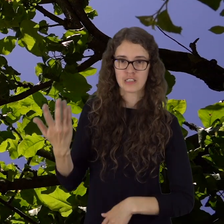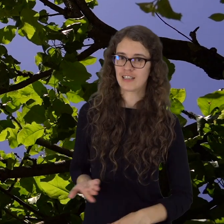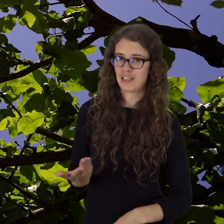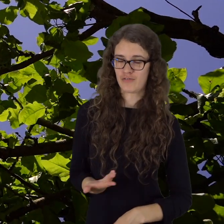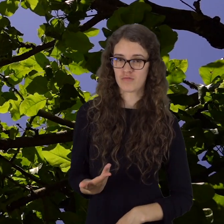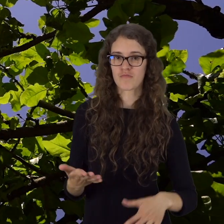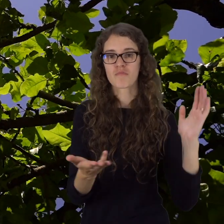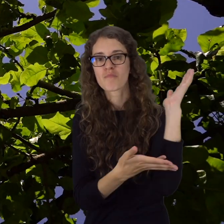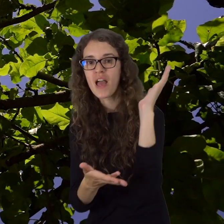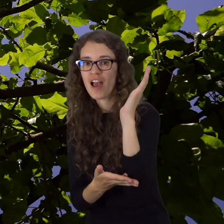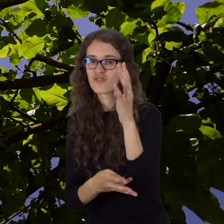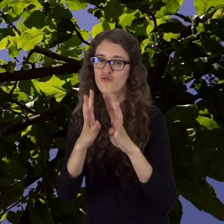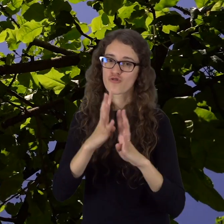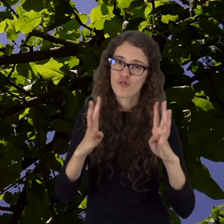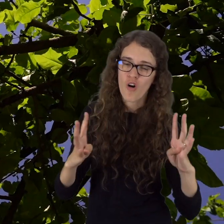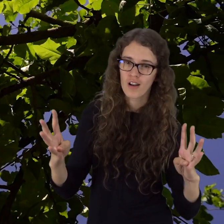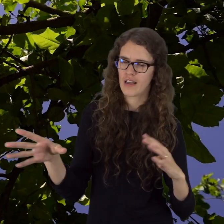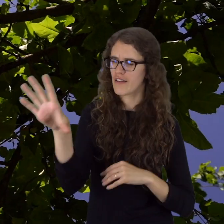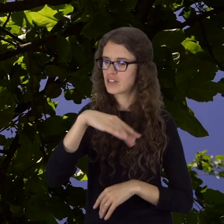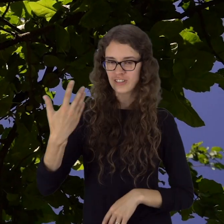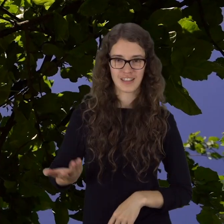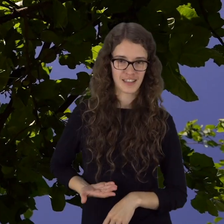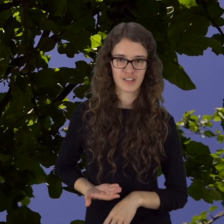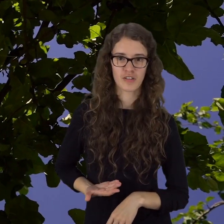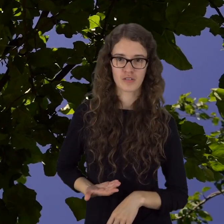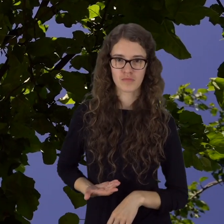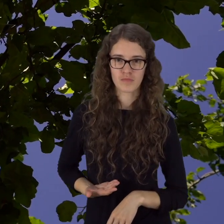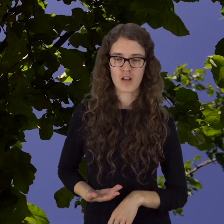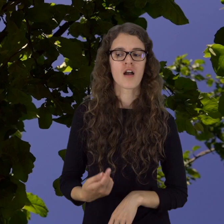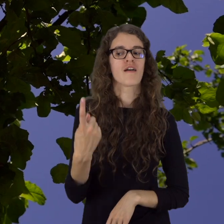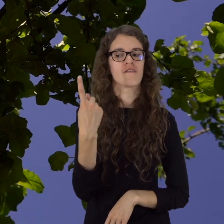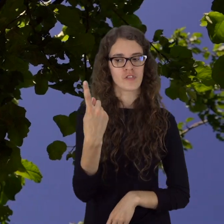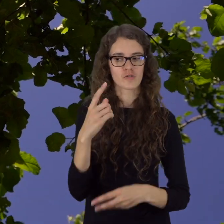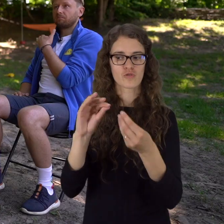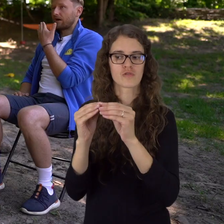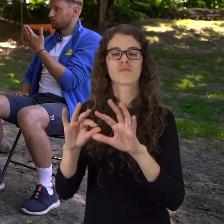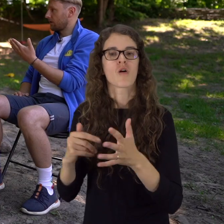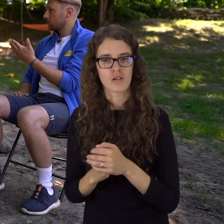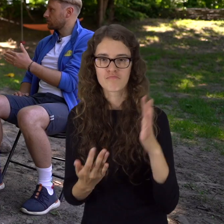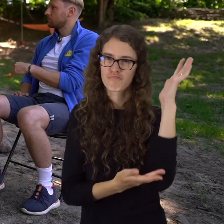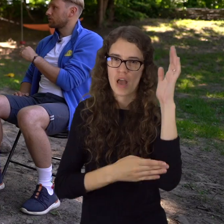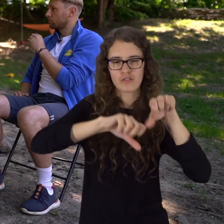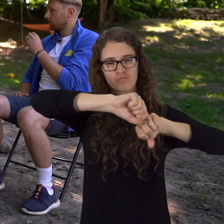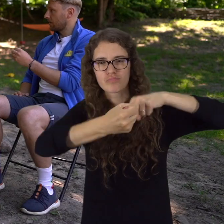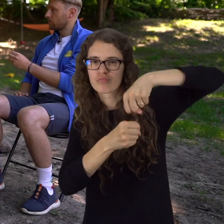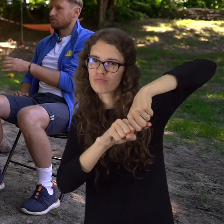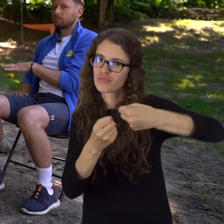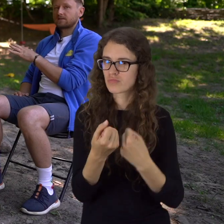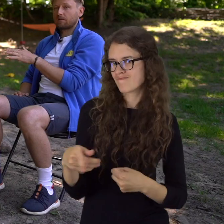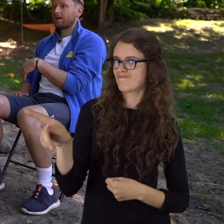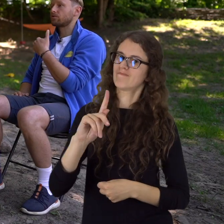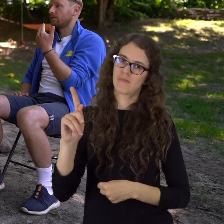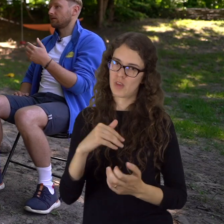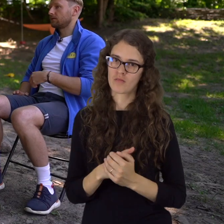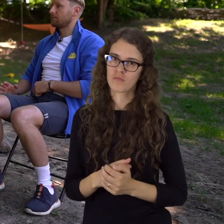Kiekvienas medelis, žolytė, visa tai yra gyva. Todėl vienas iš susitarimų medžių nelaužom, šakų nelaužom,